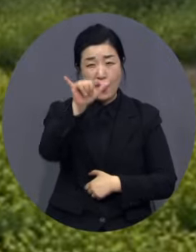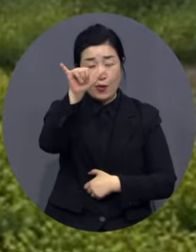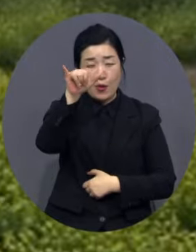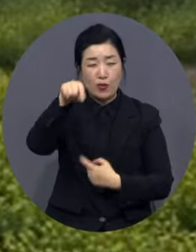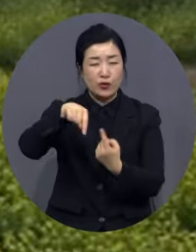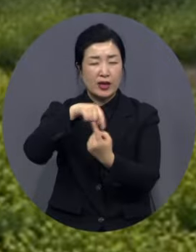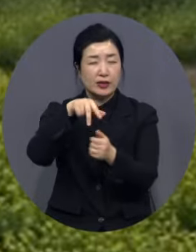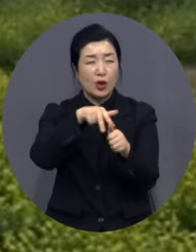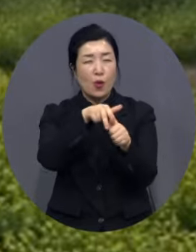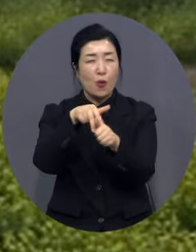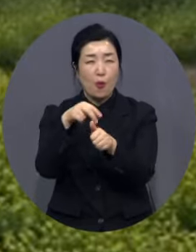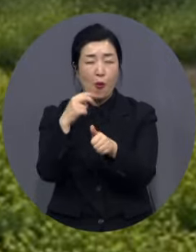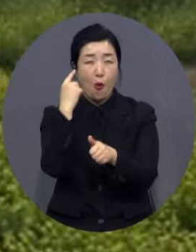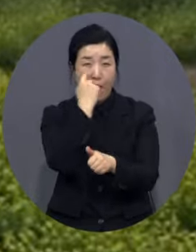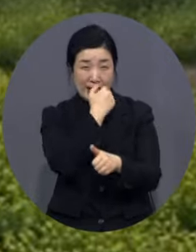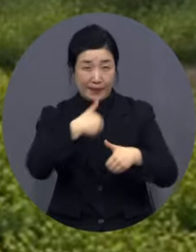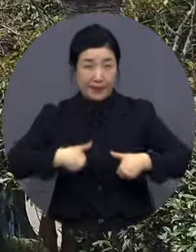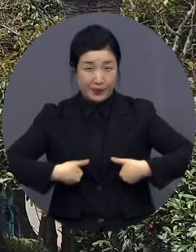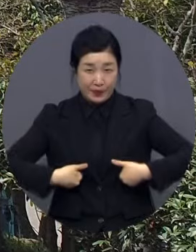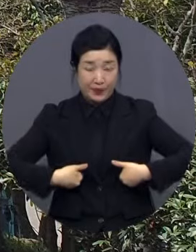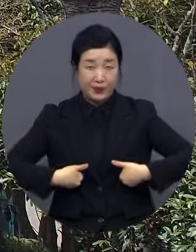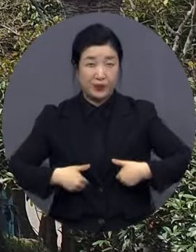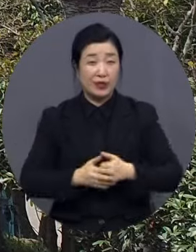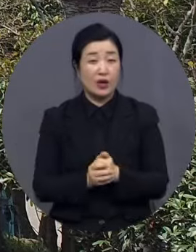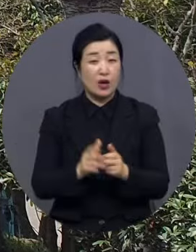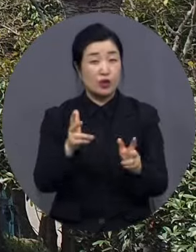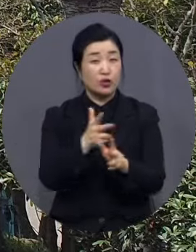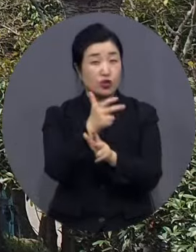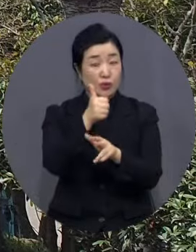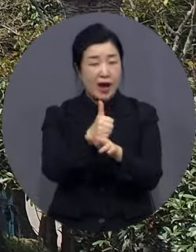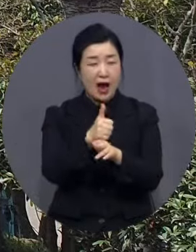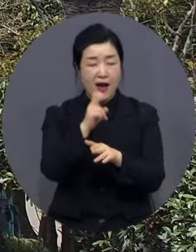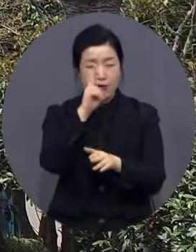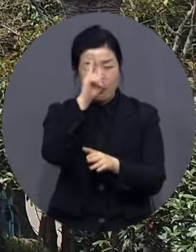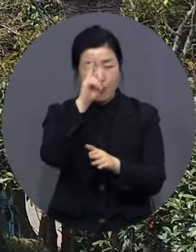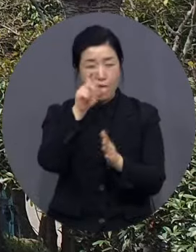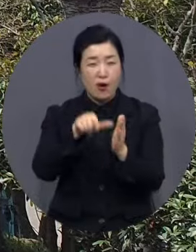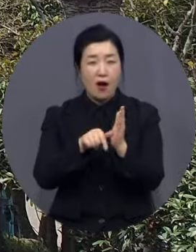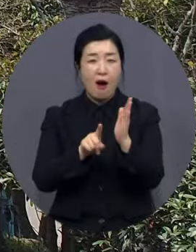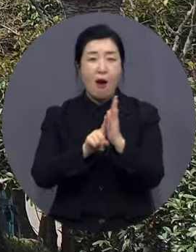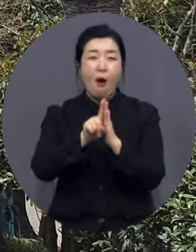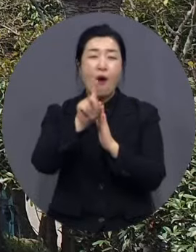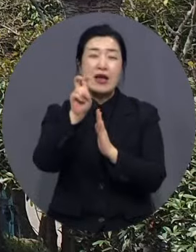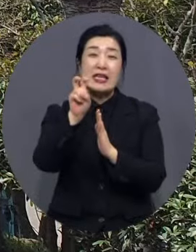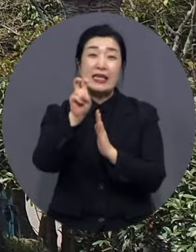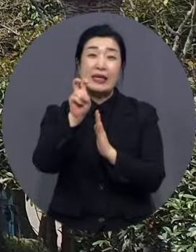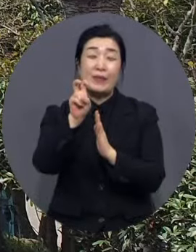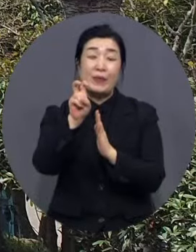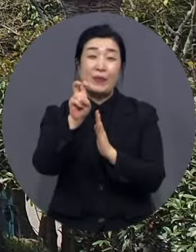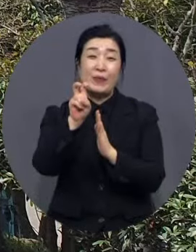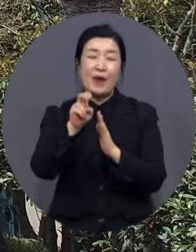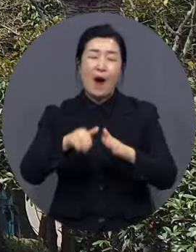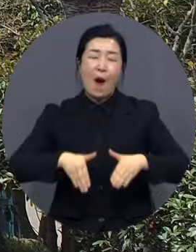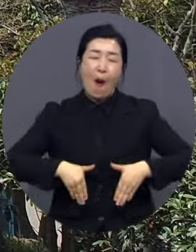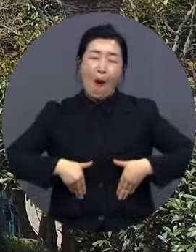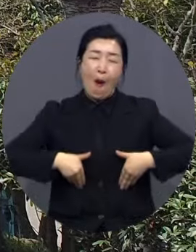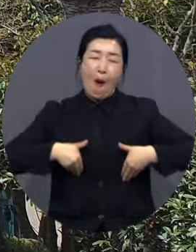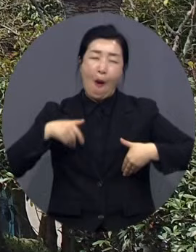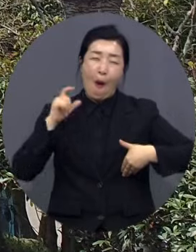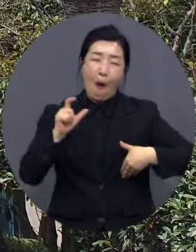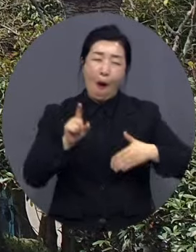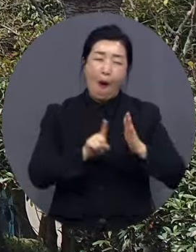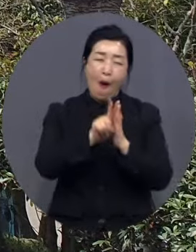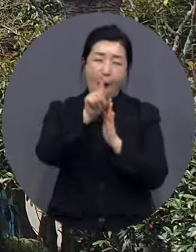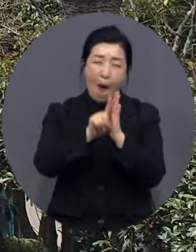운항 정보를 확인하시기 바랍니다 주말 동안 낮기온이 20도까지 올라서 포근하겠습니다 일교차가 크게 벌어져서